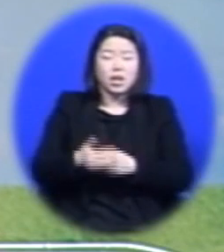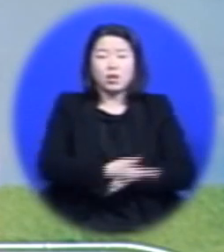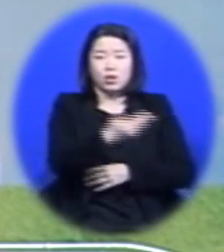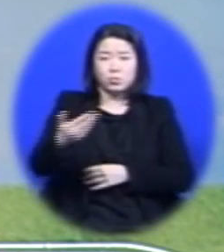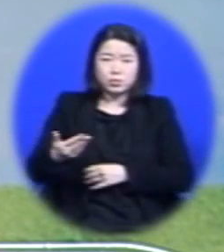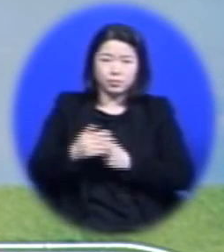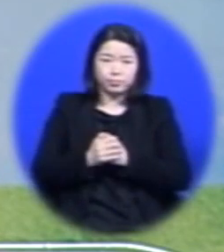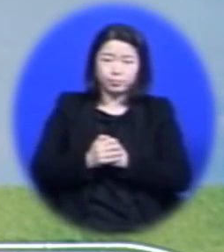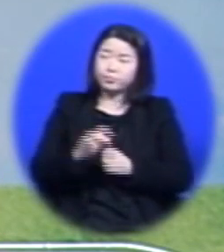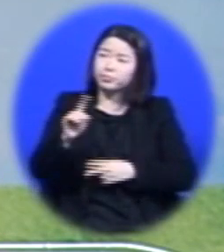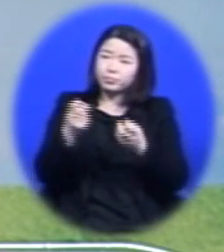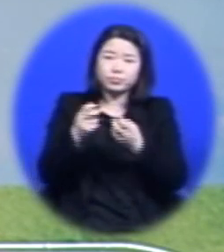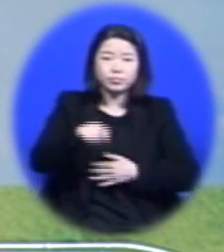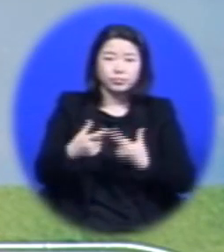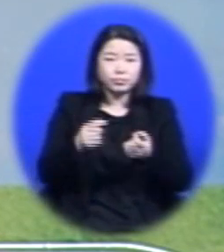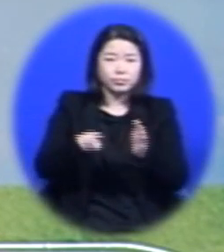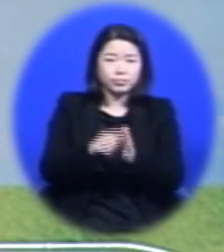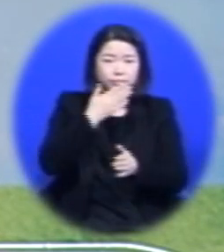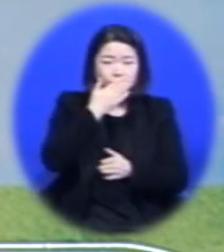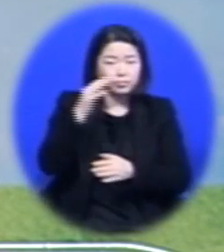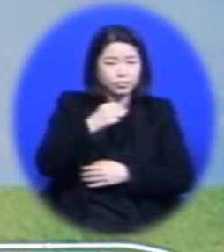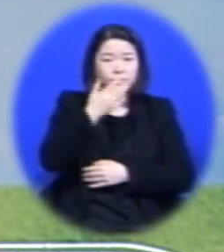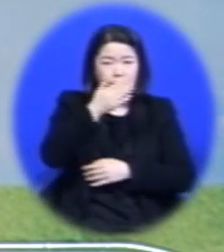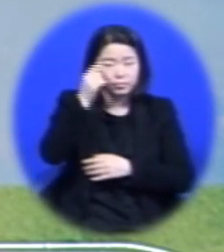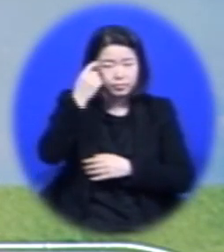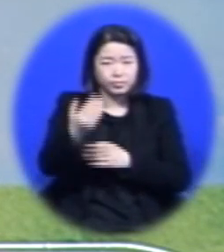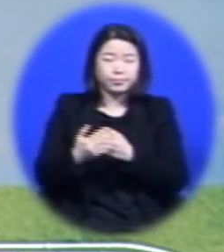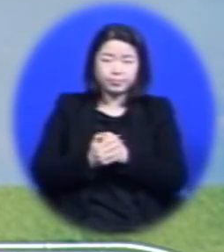여러분 어떻게 이런 믿음을 가질 수가 있죠